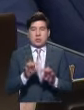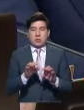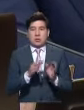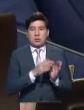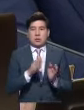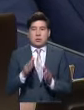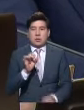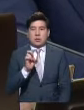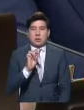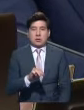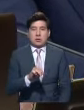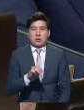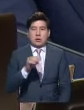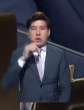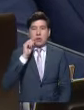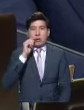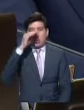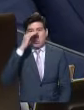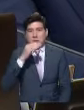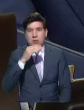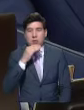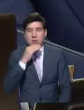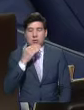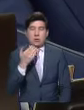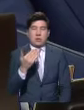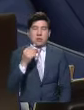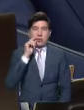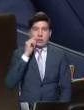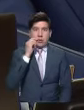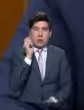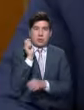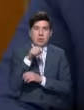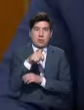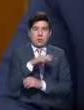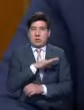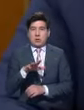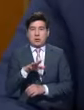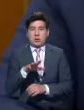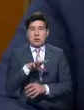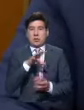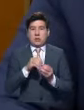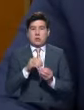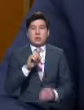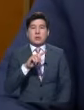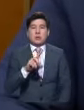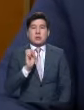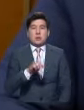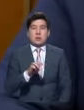лейтмотивінен әкенің рөлін, ер азаматтың рөлін сүмірейті жіберген жоқпыз ба? Осы залда отырғандардың